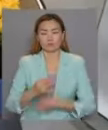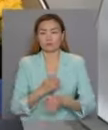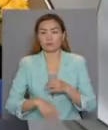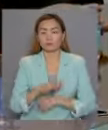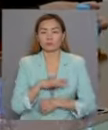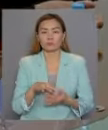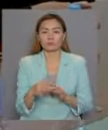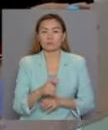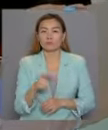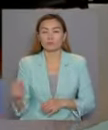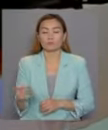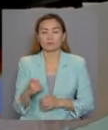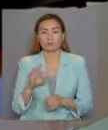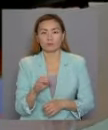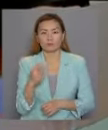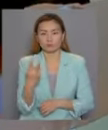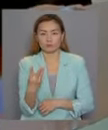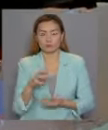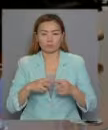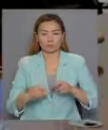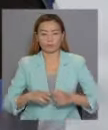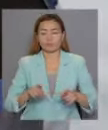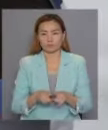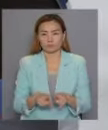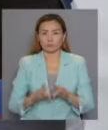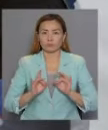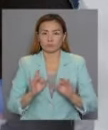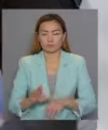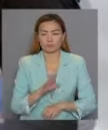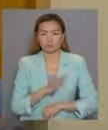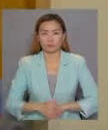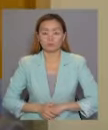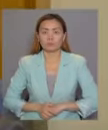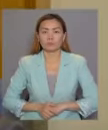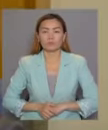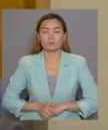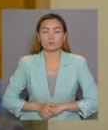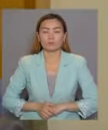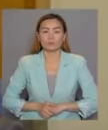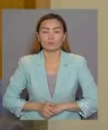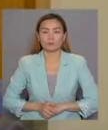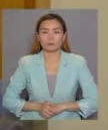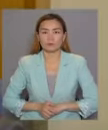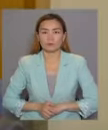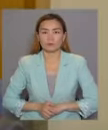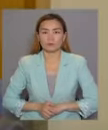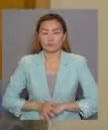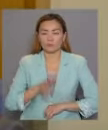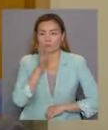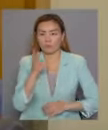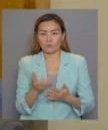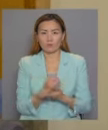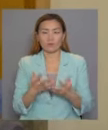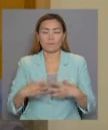Кейін ауылдықтар жедел жәрдем қызметіндегі проблемаларды да тілге тиек етті. Уақыт тауып бір отбасына